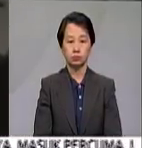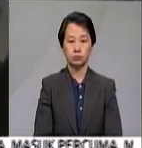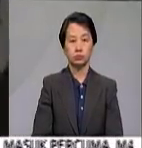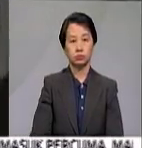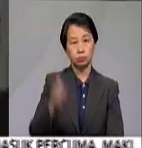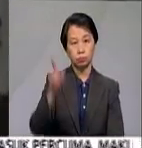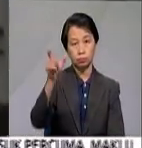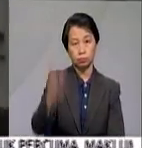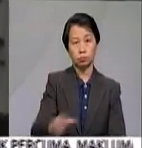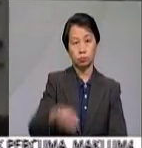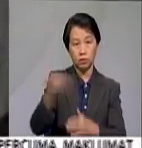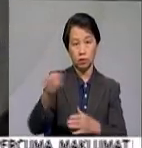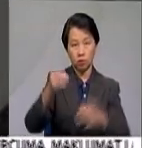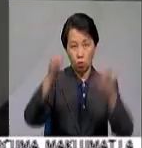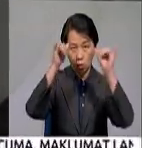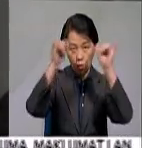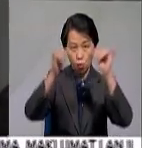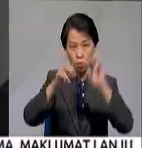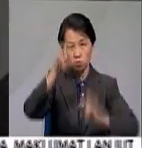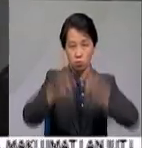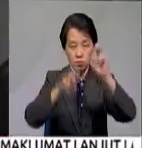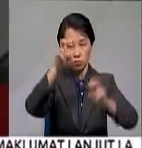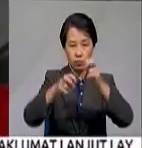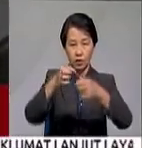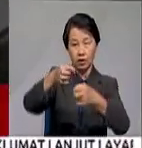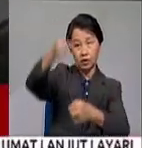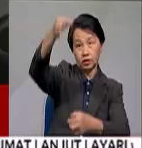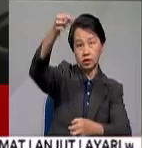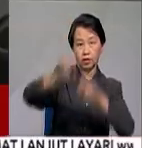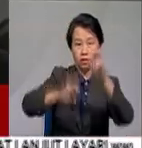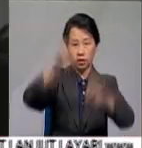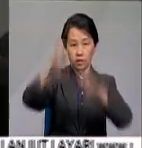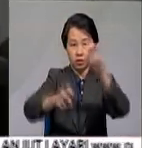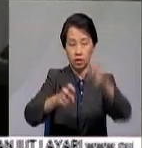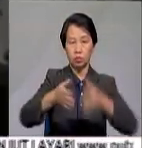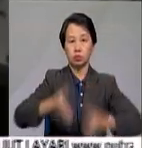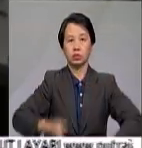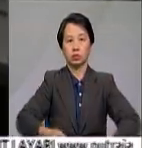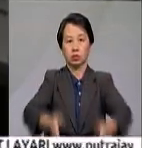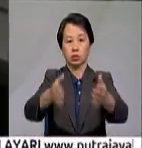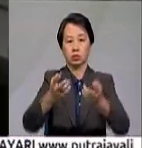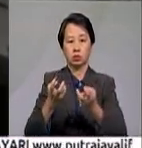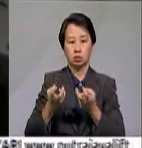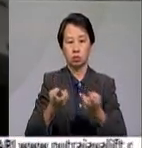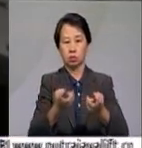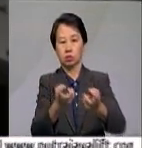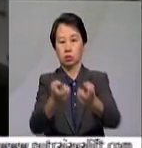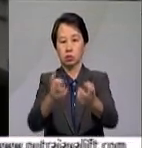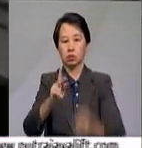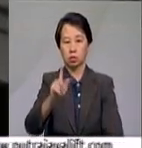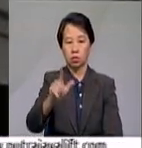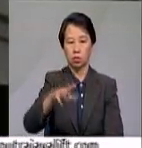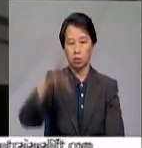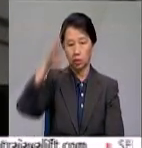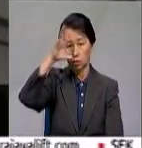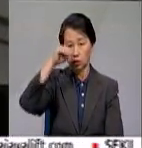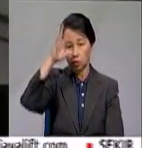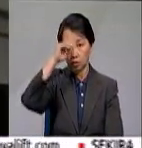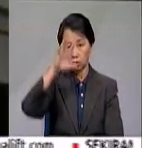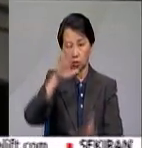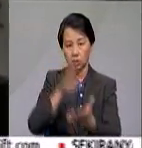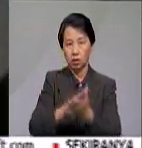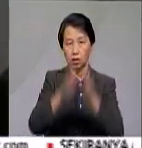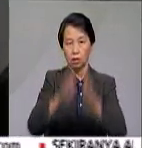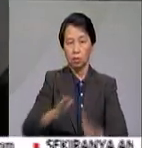Seorang warga asing bertindak ganas memanjat sebatang tiang papan tanda di sebatang jalan di Bukit Bintang, Kuala Lumpur. Lelaki dipercayai